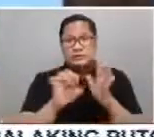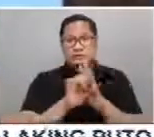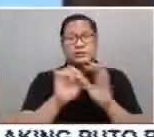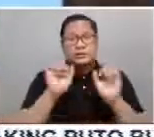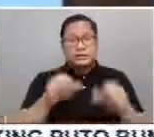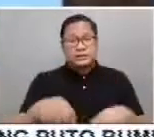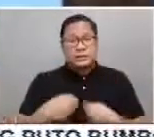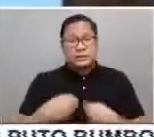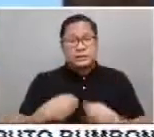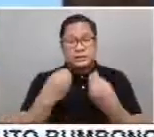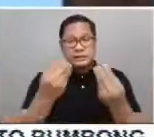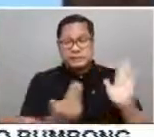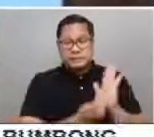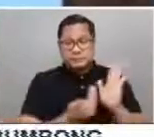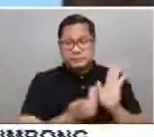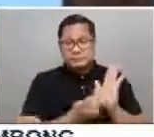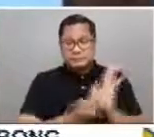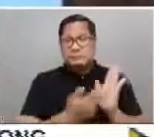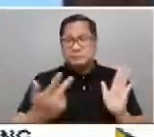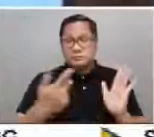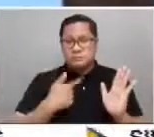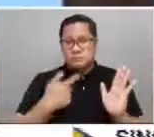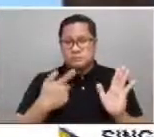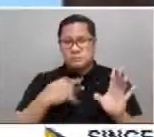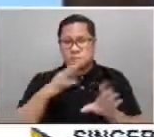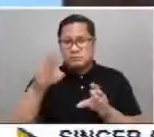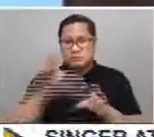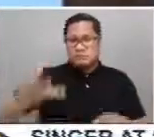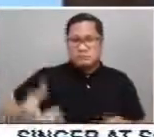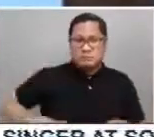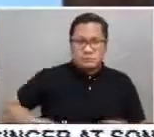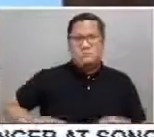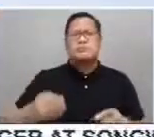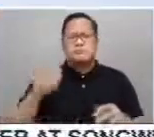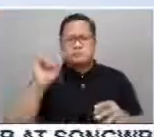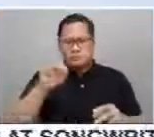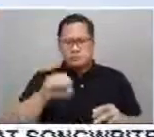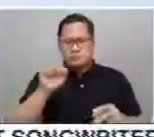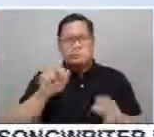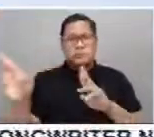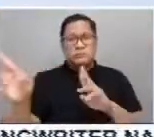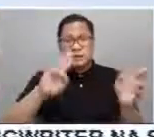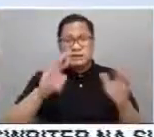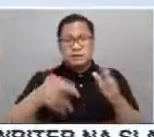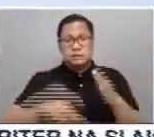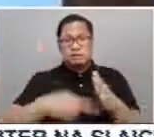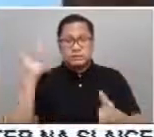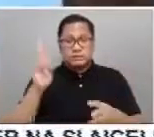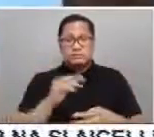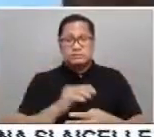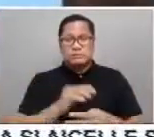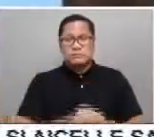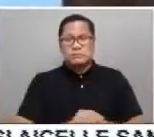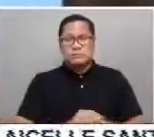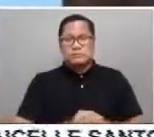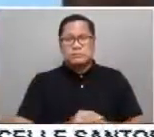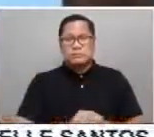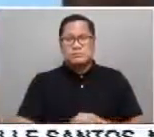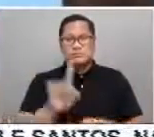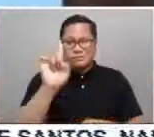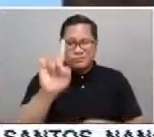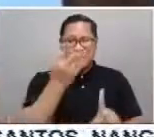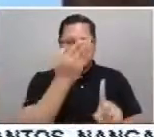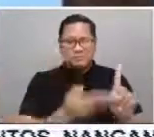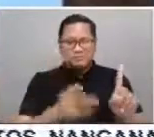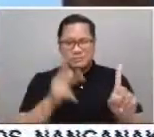you. Basta totoo. Do not lie. Bukod sa COVID-19 pandemic, nabanggit din ng Pangulo